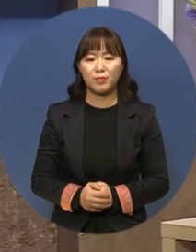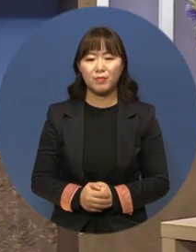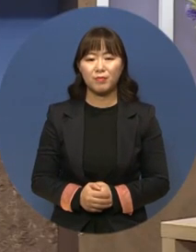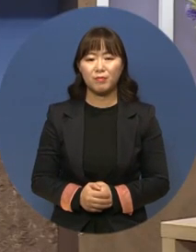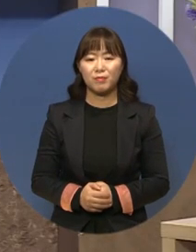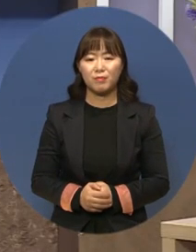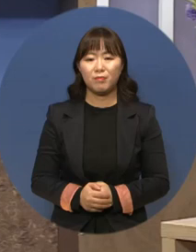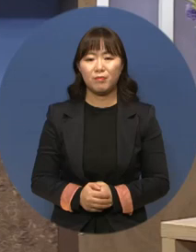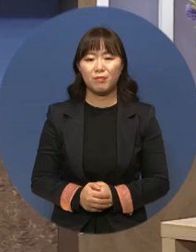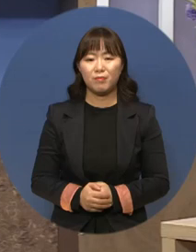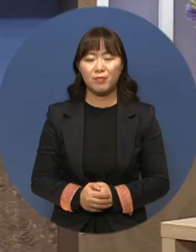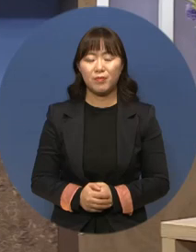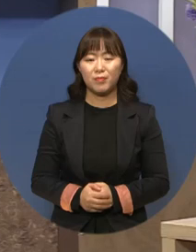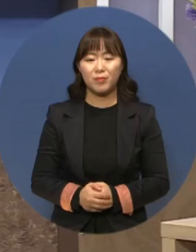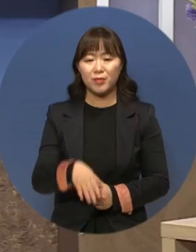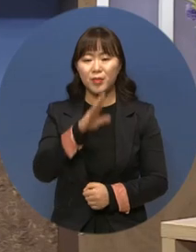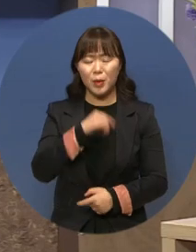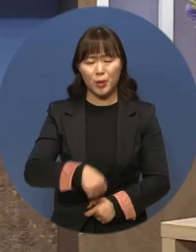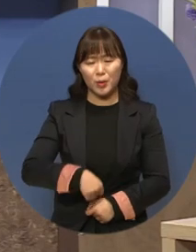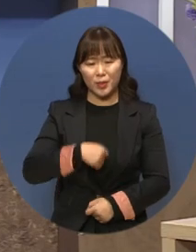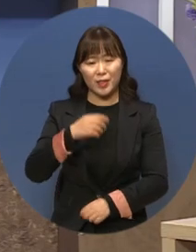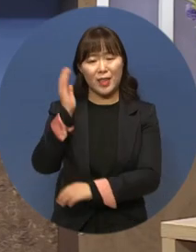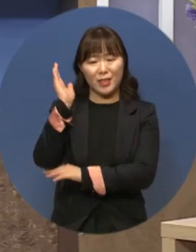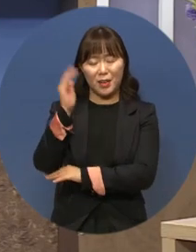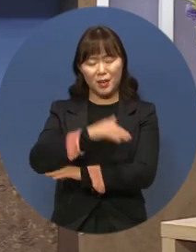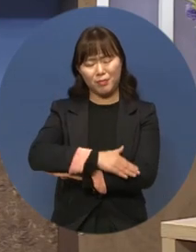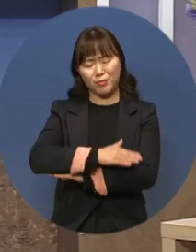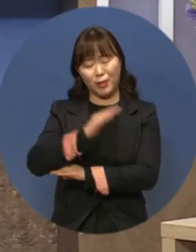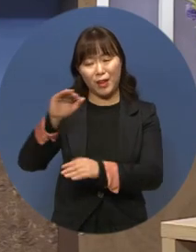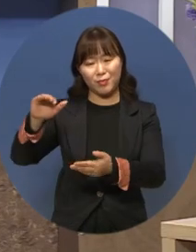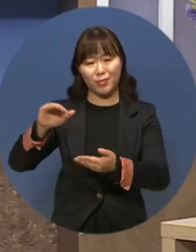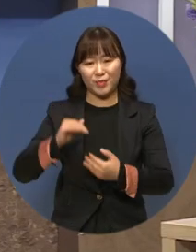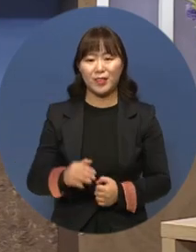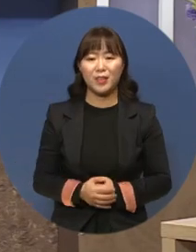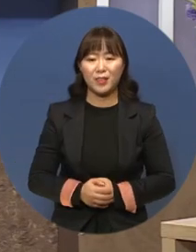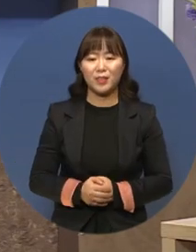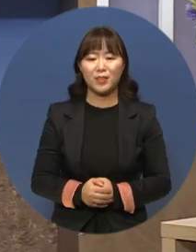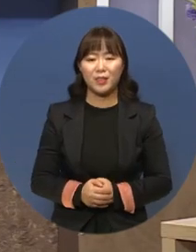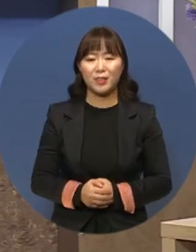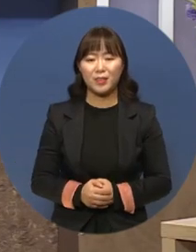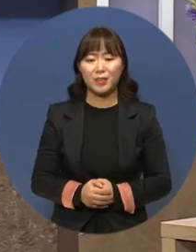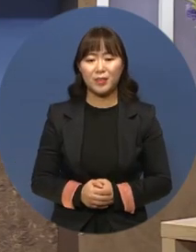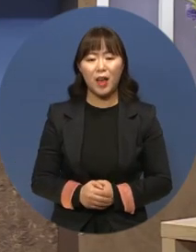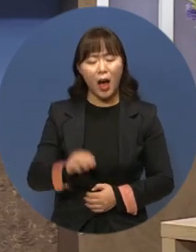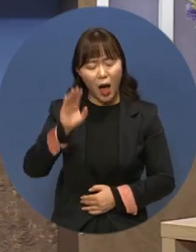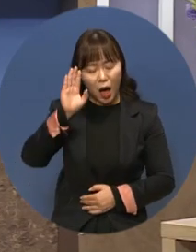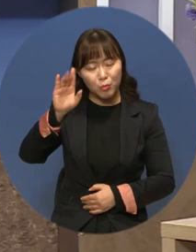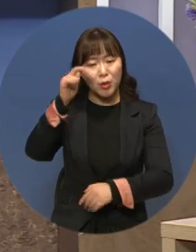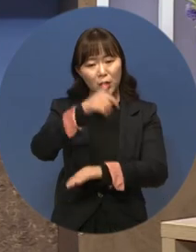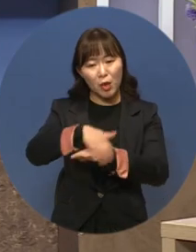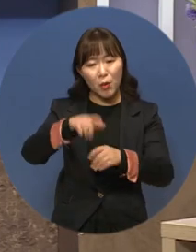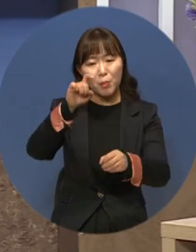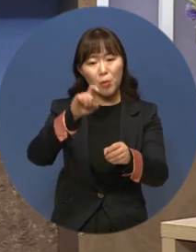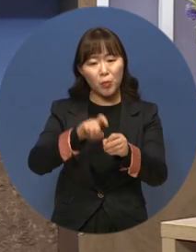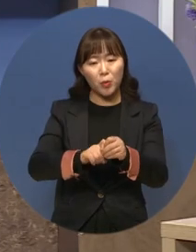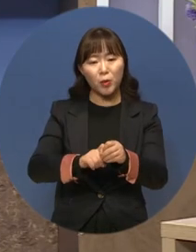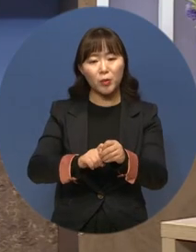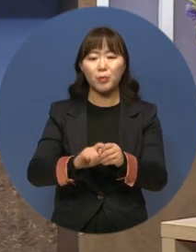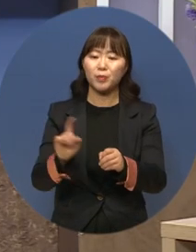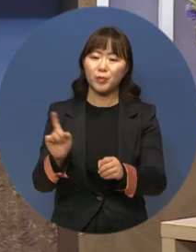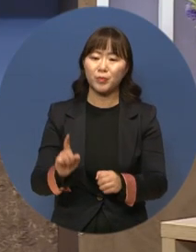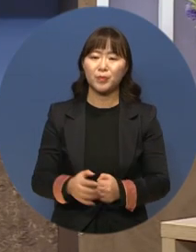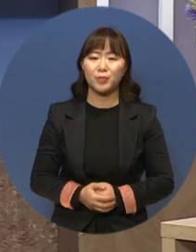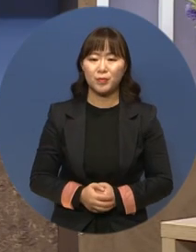네, 그러니까 이 진솔한 이야기를 또 들려주셨는데 그럼 이제 앞으로의 계획과 목표가